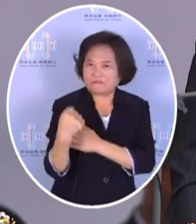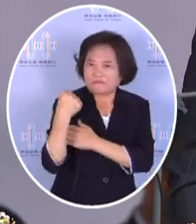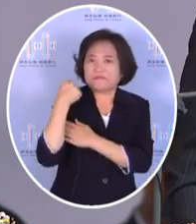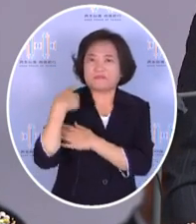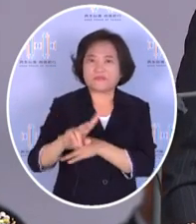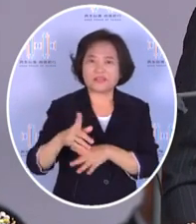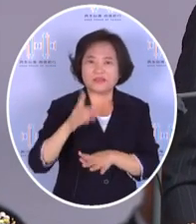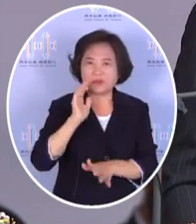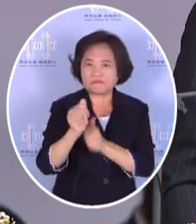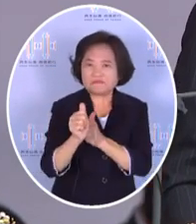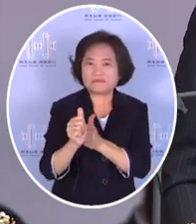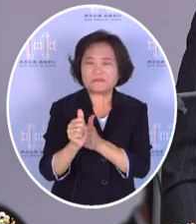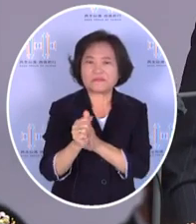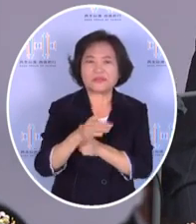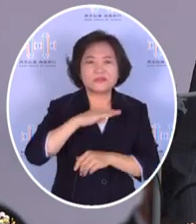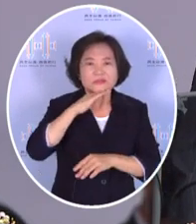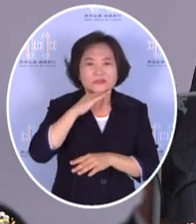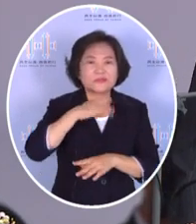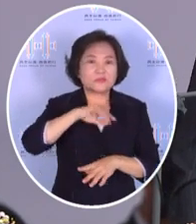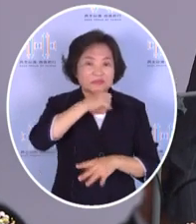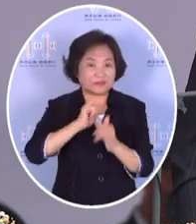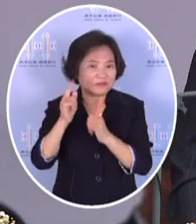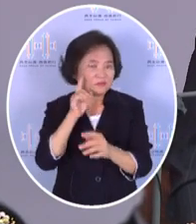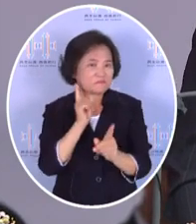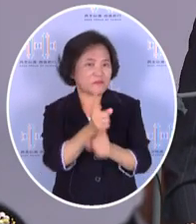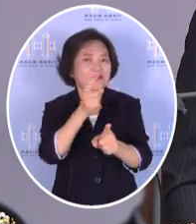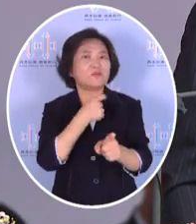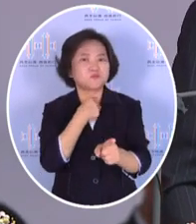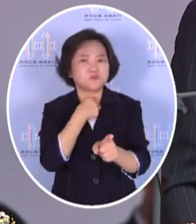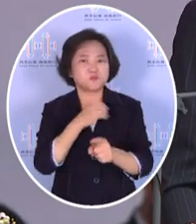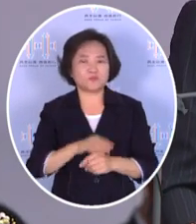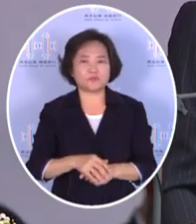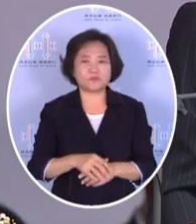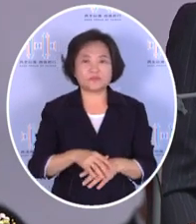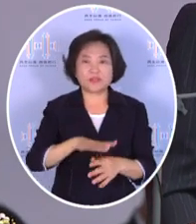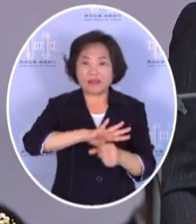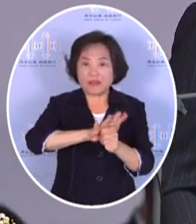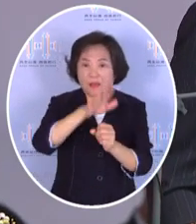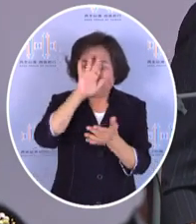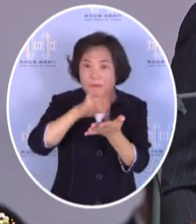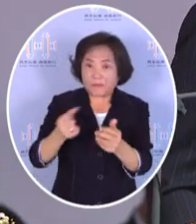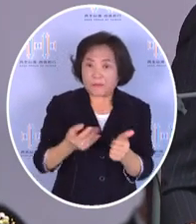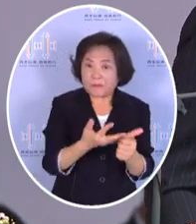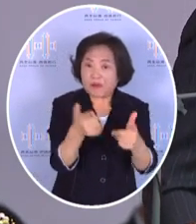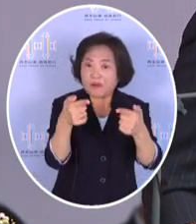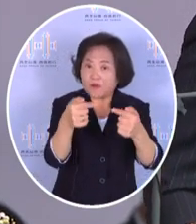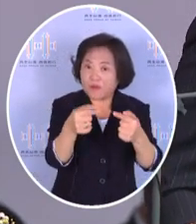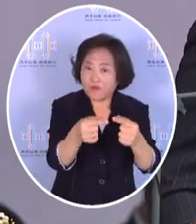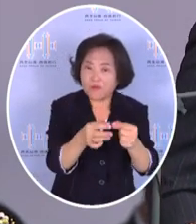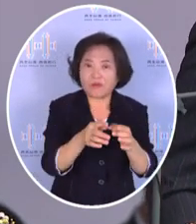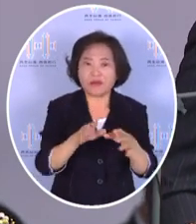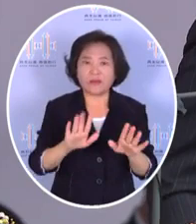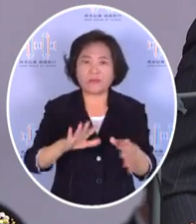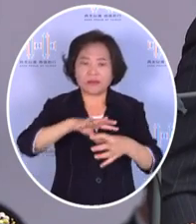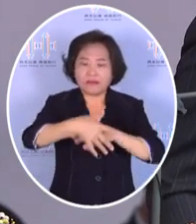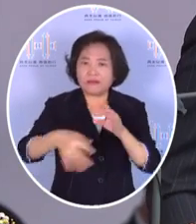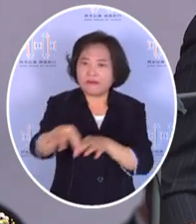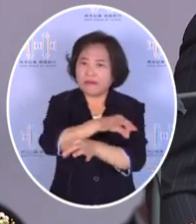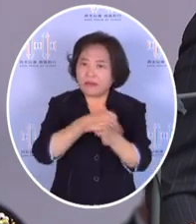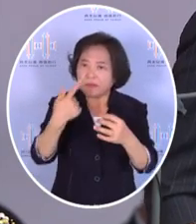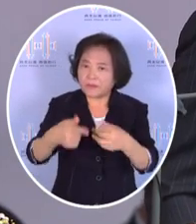挑战等着我们去克服。疫情后世界经济的复原，人类生活形态的转